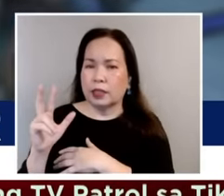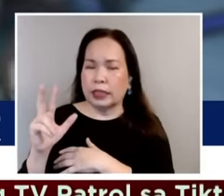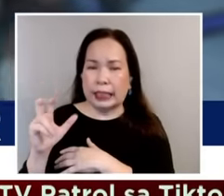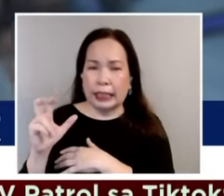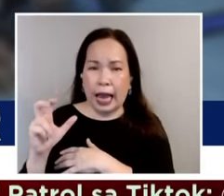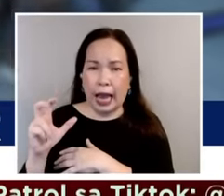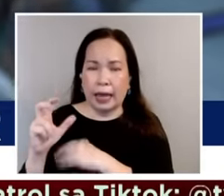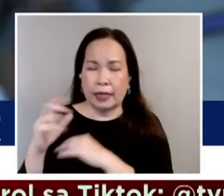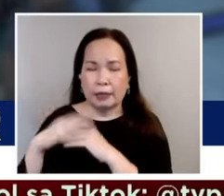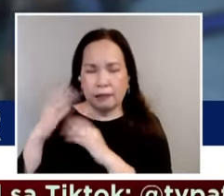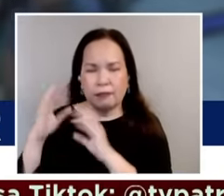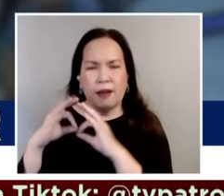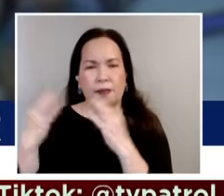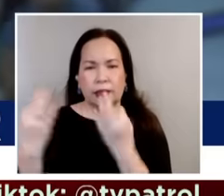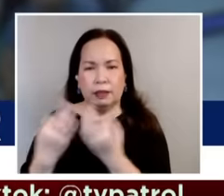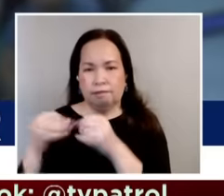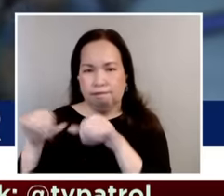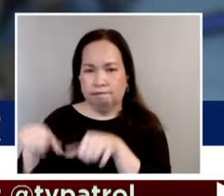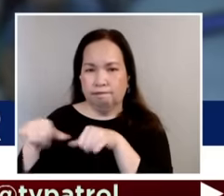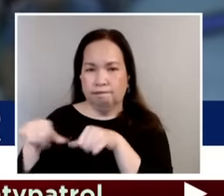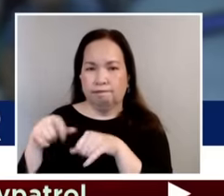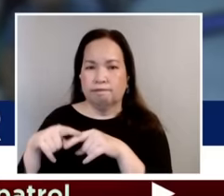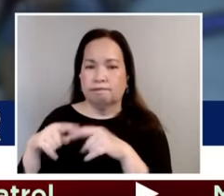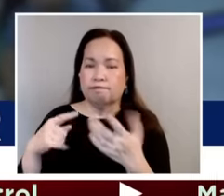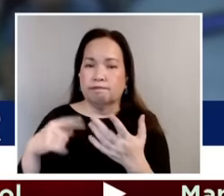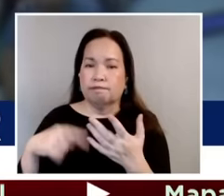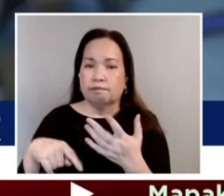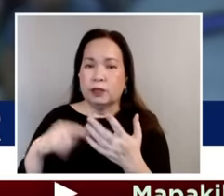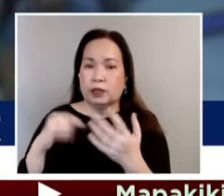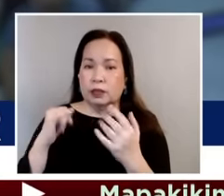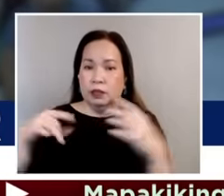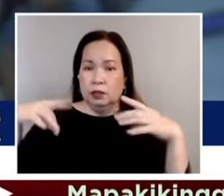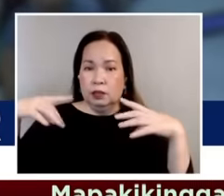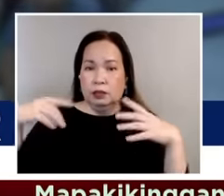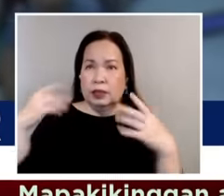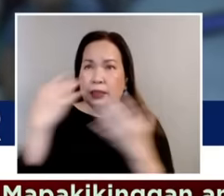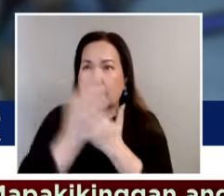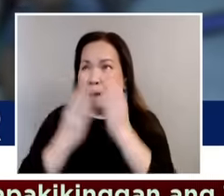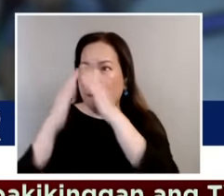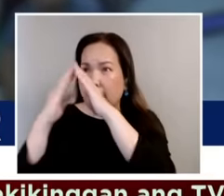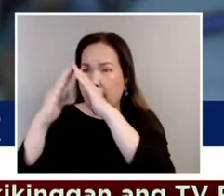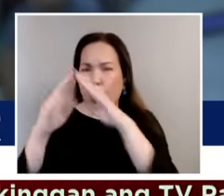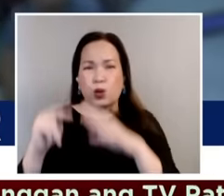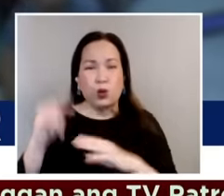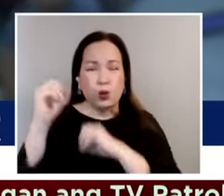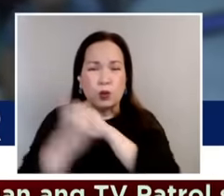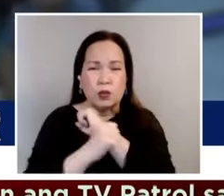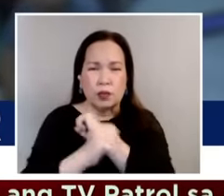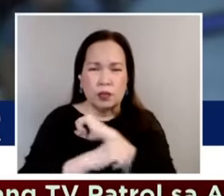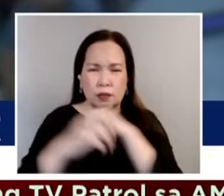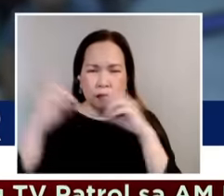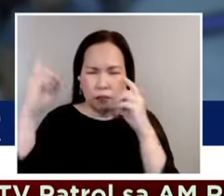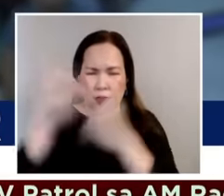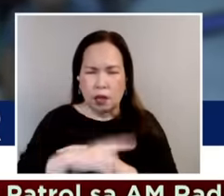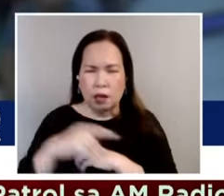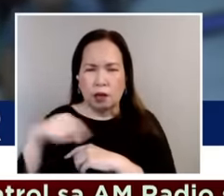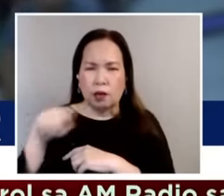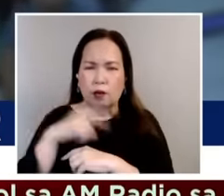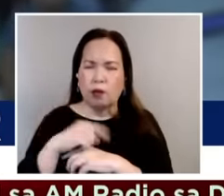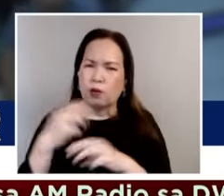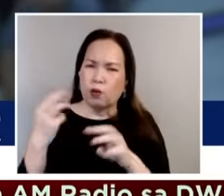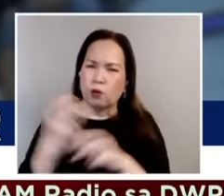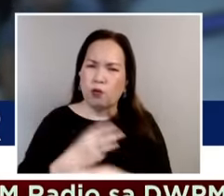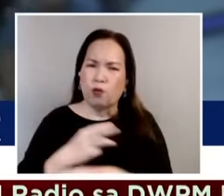mga pamilya. Nananatili na mga madilim ang ilang mga bahay sa Northern Samar sa tindi ng pinsala sa